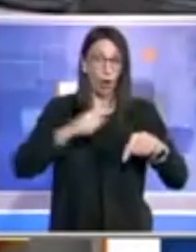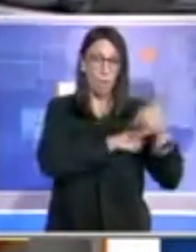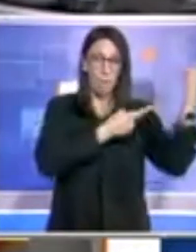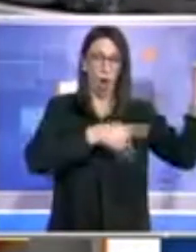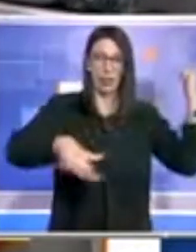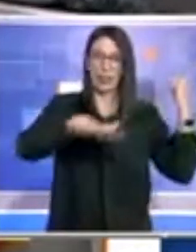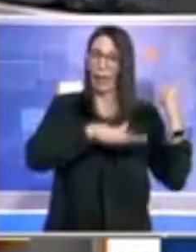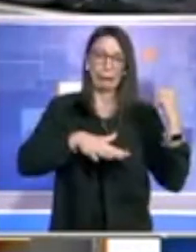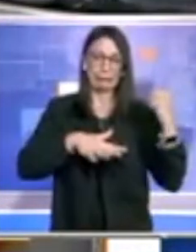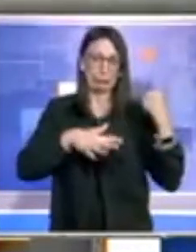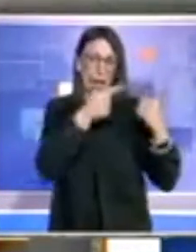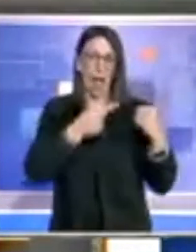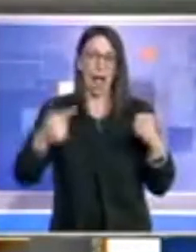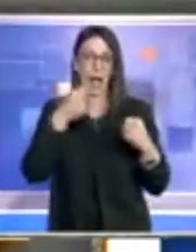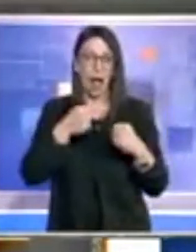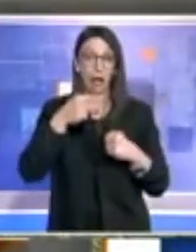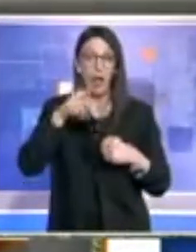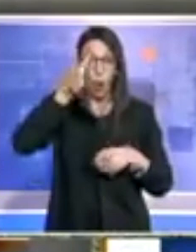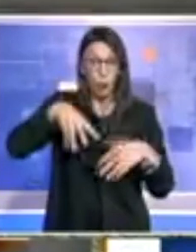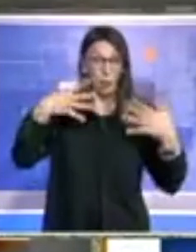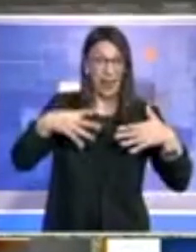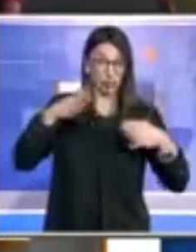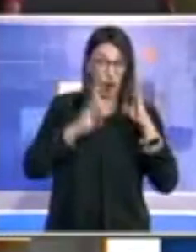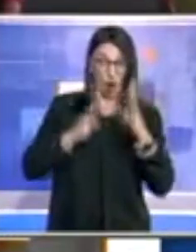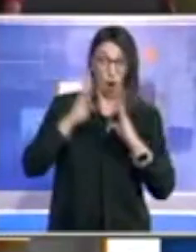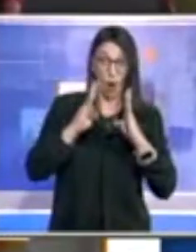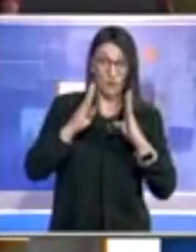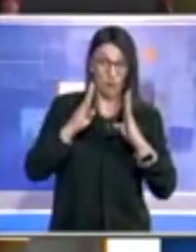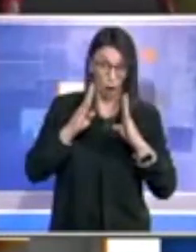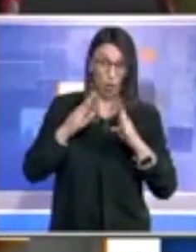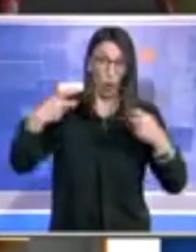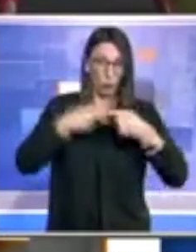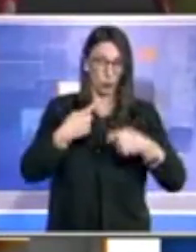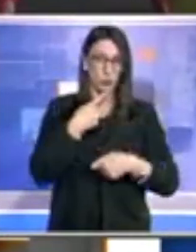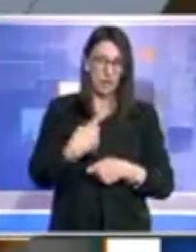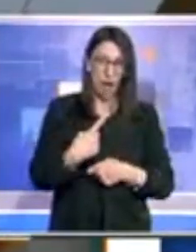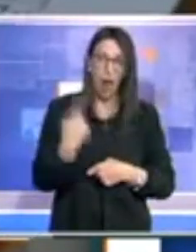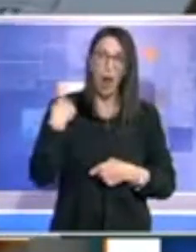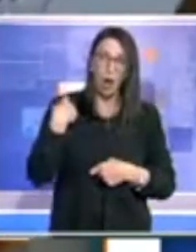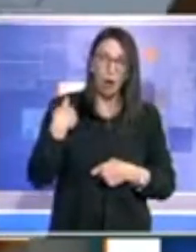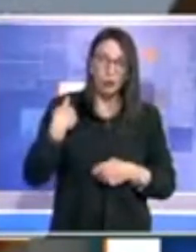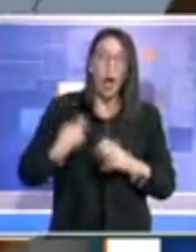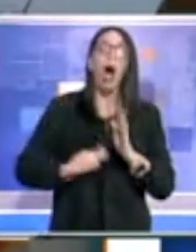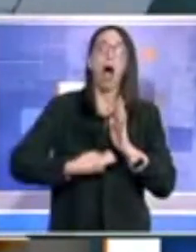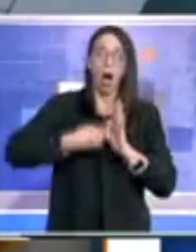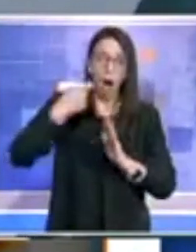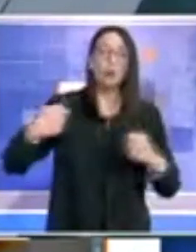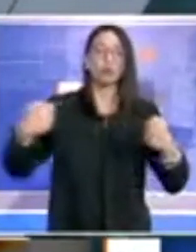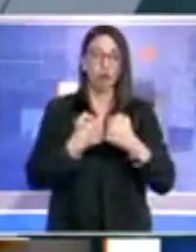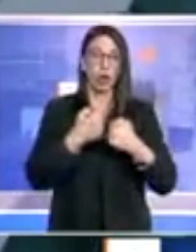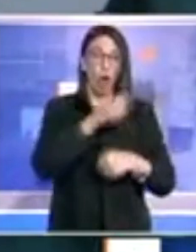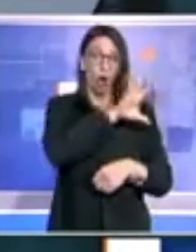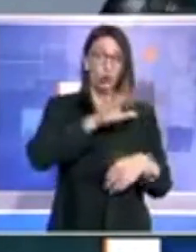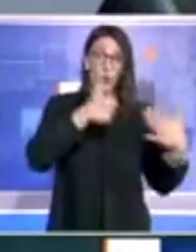pare non dal frutti frutti rispetto al 2019 hanno preso a riferimento da Bruxelles L'anno scorso sono aumentati tanto gli incidenti da